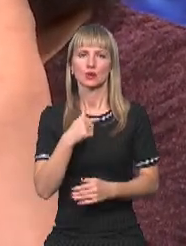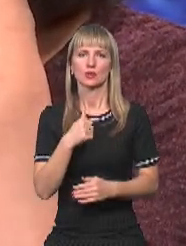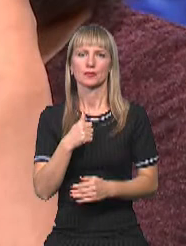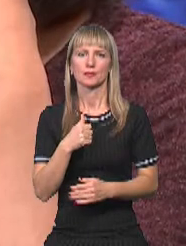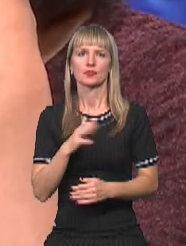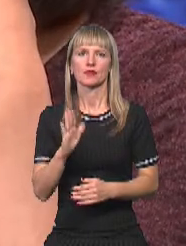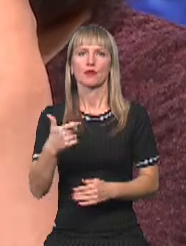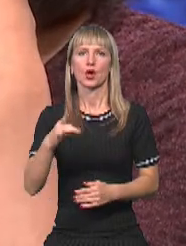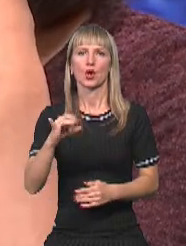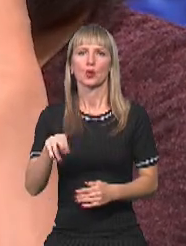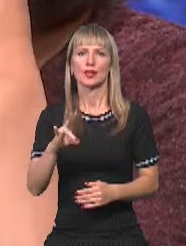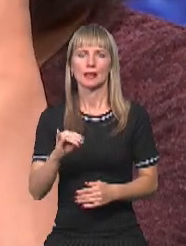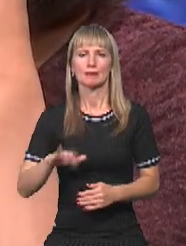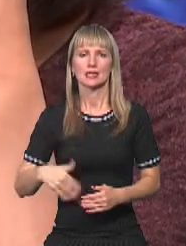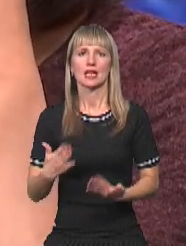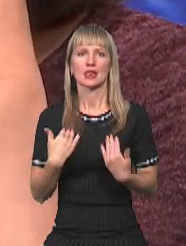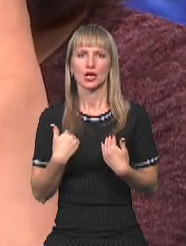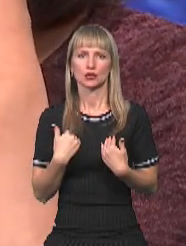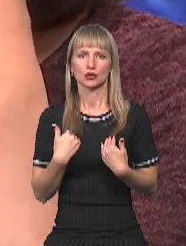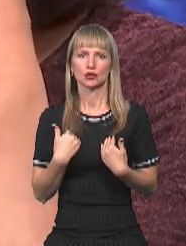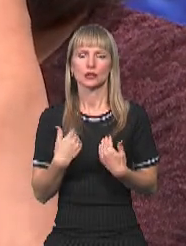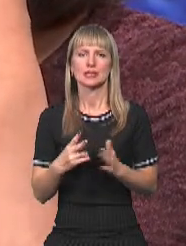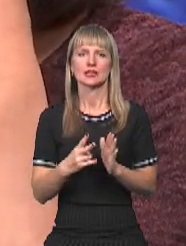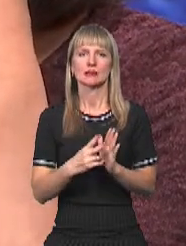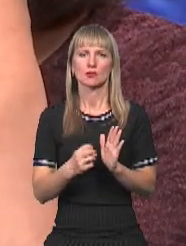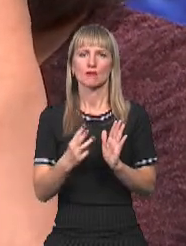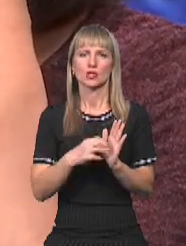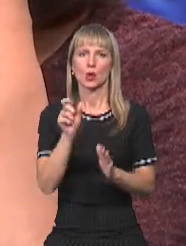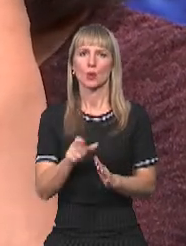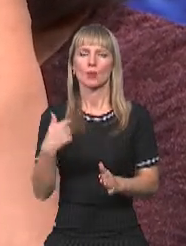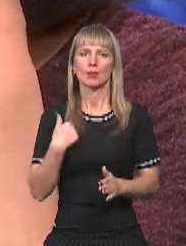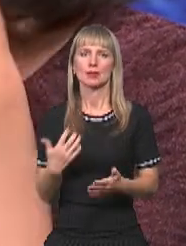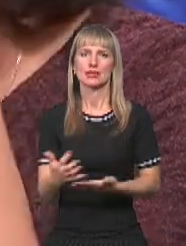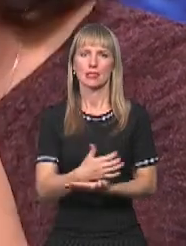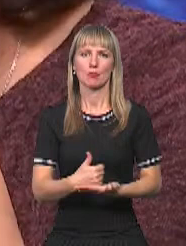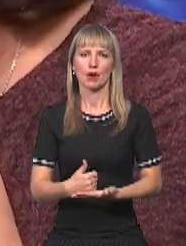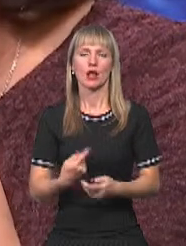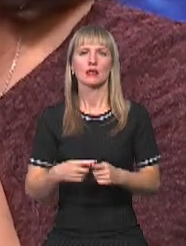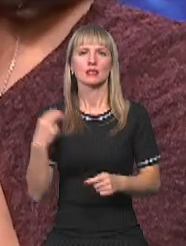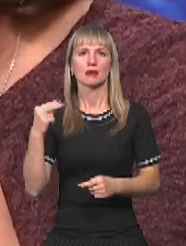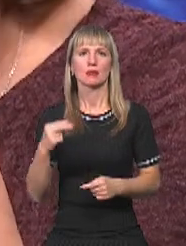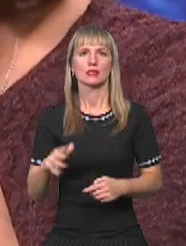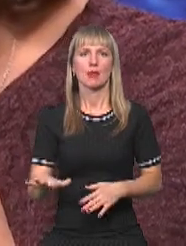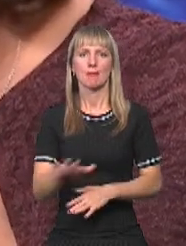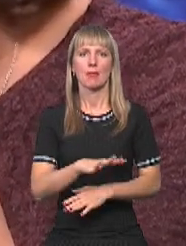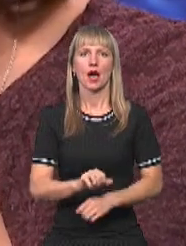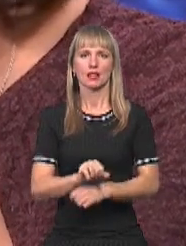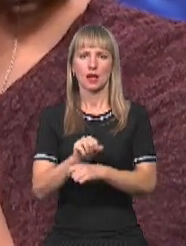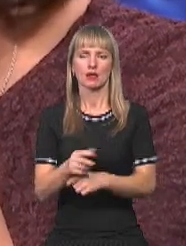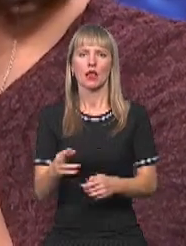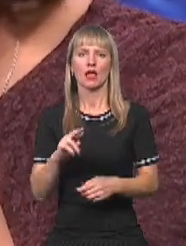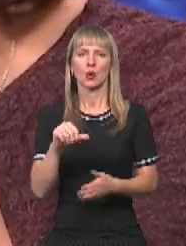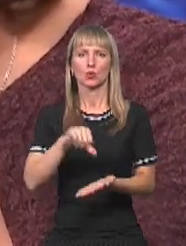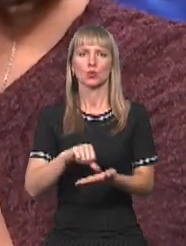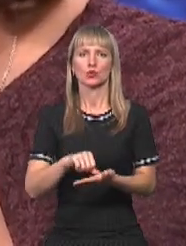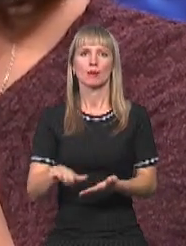вже в грудні, після нашого 700-800 людей ми зібрали, це фактично такий Запорізький Майдан. Тому що, як учасник Майдану,